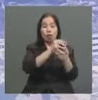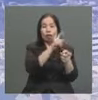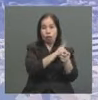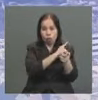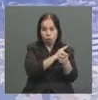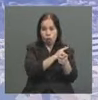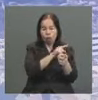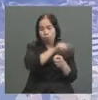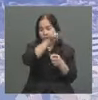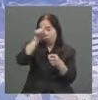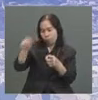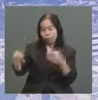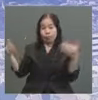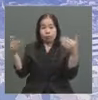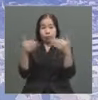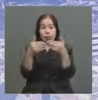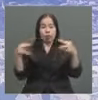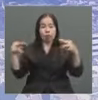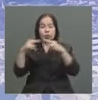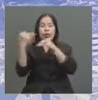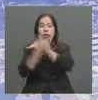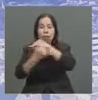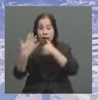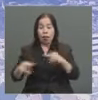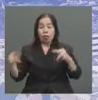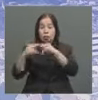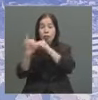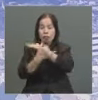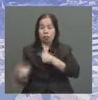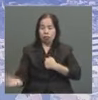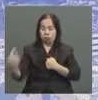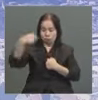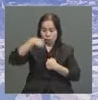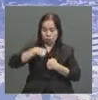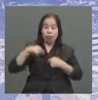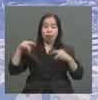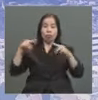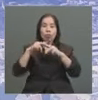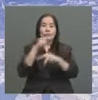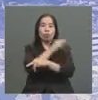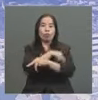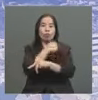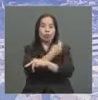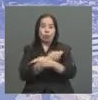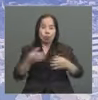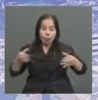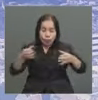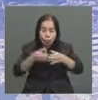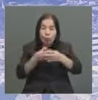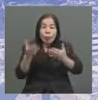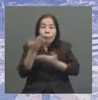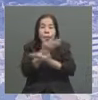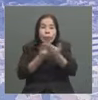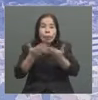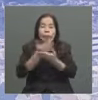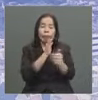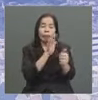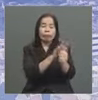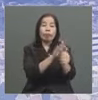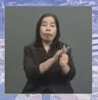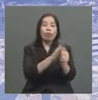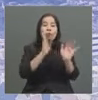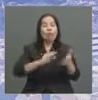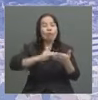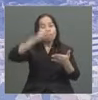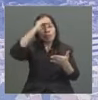ขก็จะได้ร่วมมือกันแล้วเราจะได้เห็นภาพนี้ในการทำงานของเขาร่วมกันเป็นกลุ่มก้อนแล้วก็จะทำ